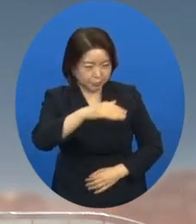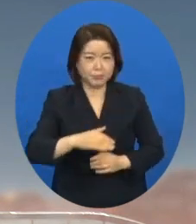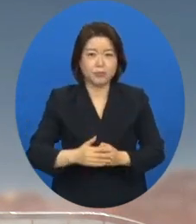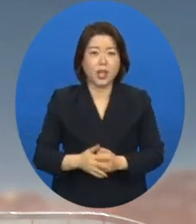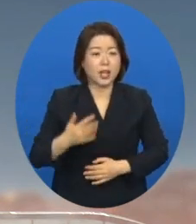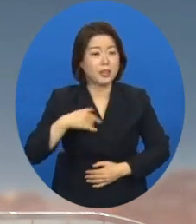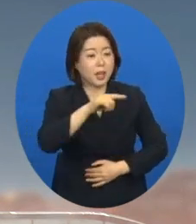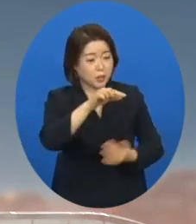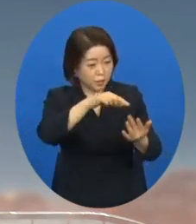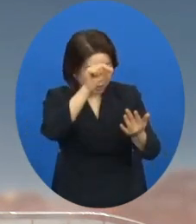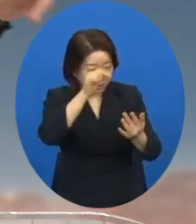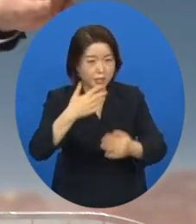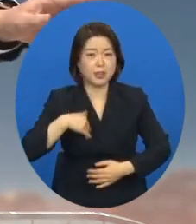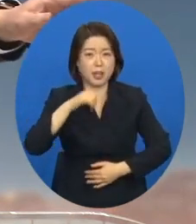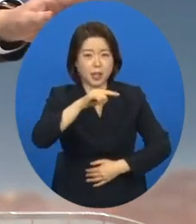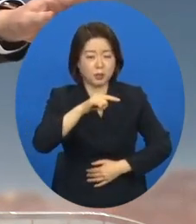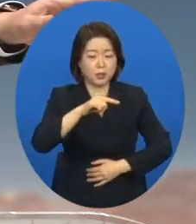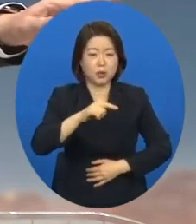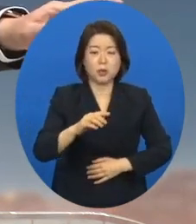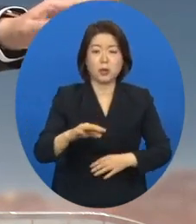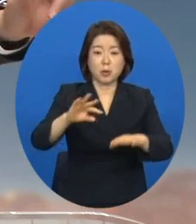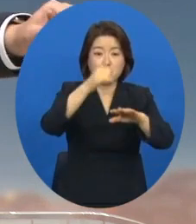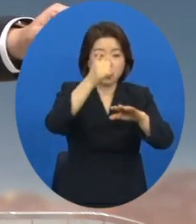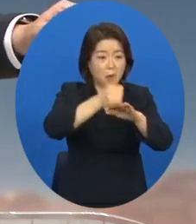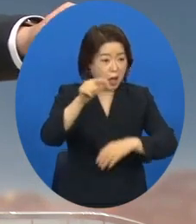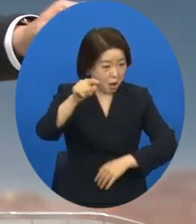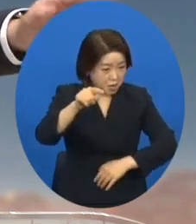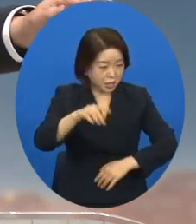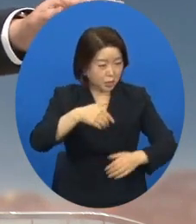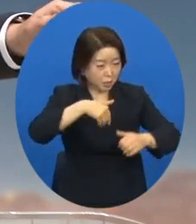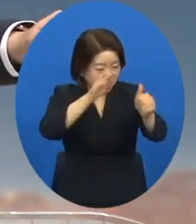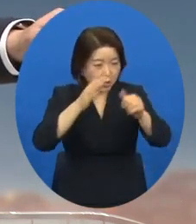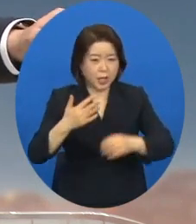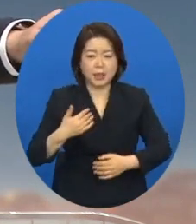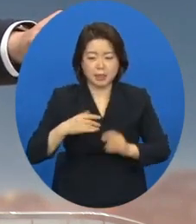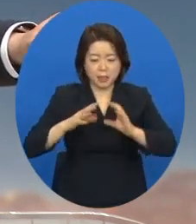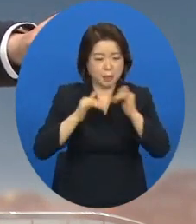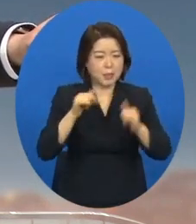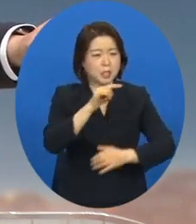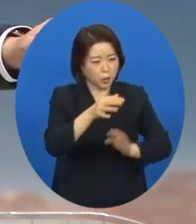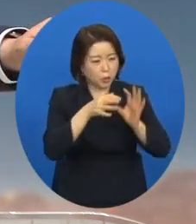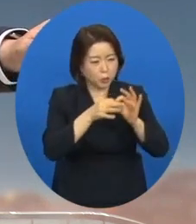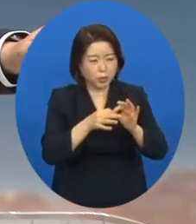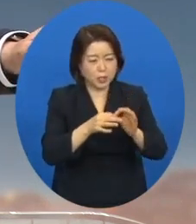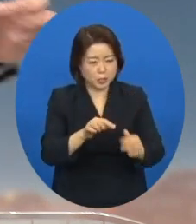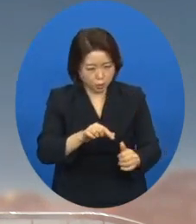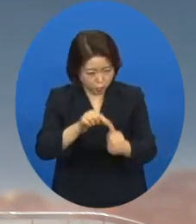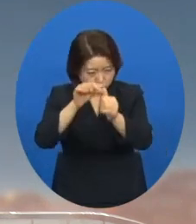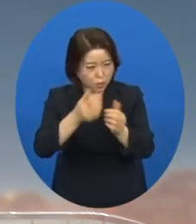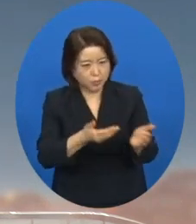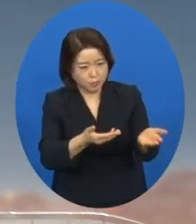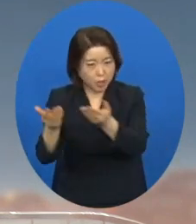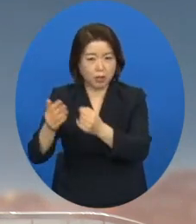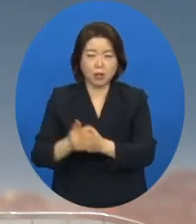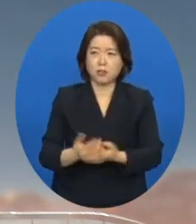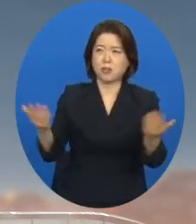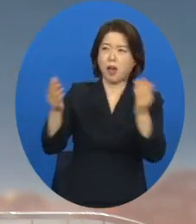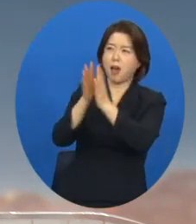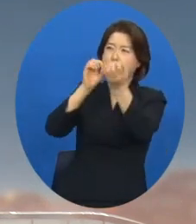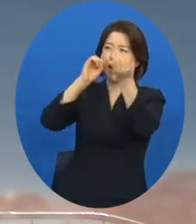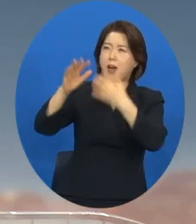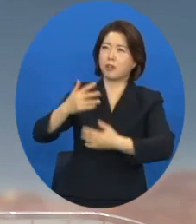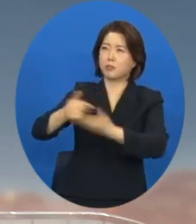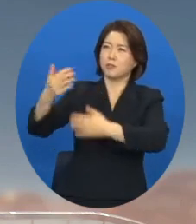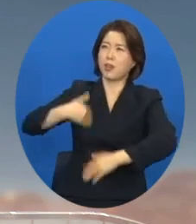너를 택했고 내가 너를 바로 왕에게 보낼 건데 내 백성을 내가 너를 통해 구원할 거야. 그때 모세가 아멘입니다 주님,